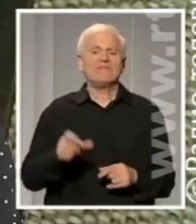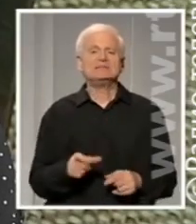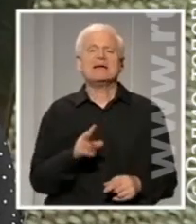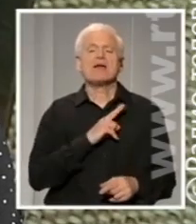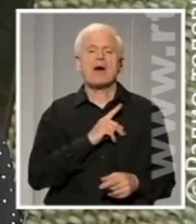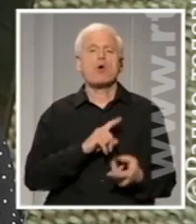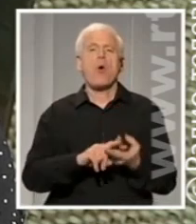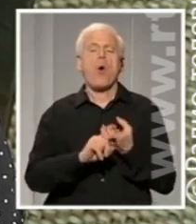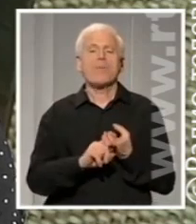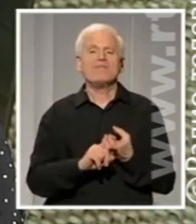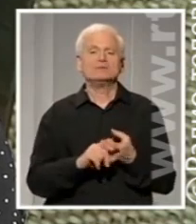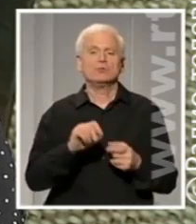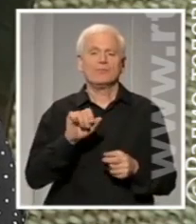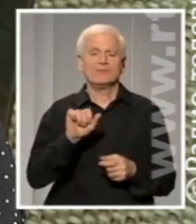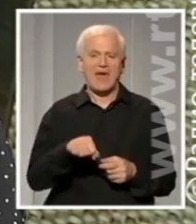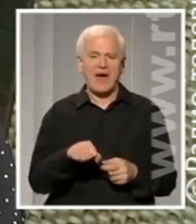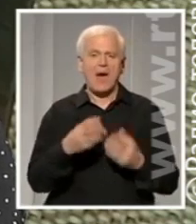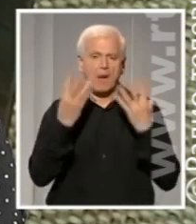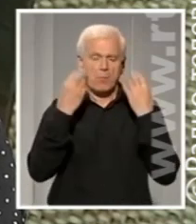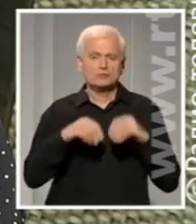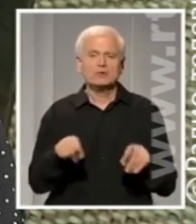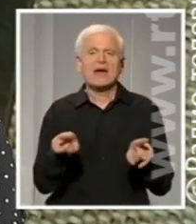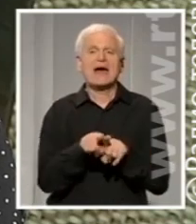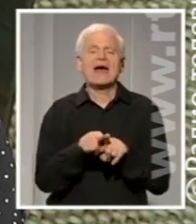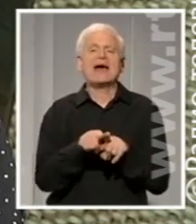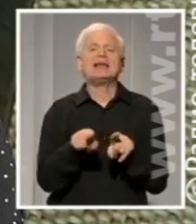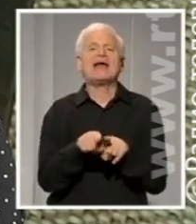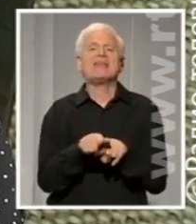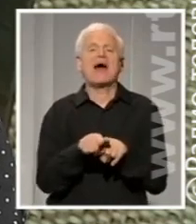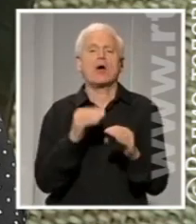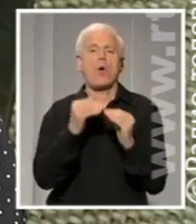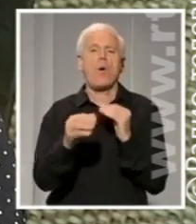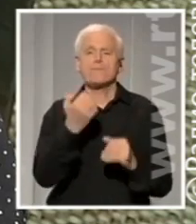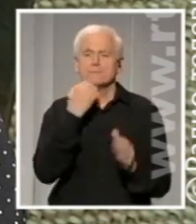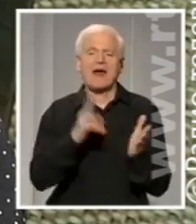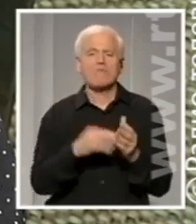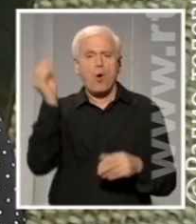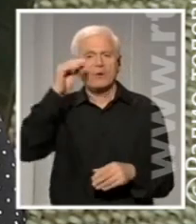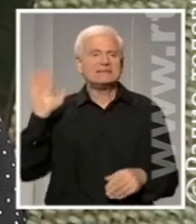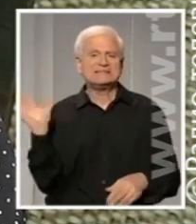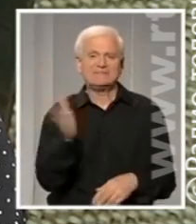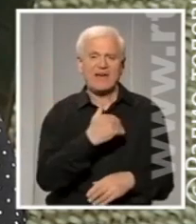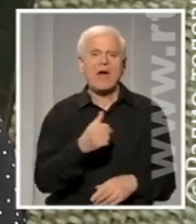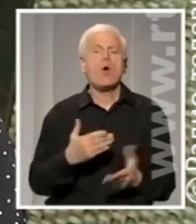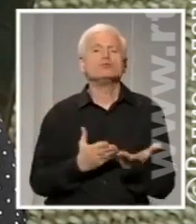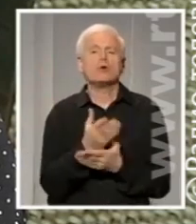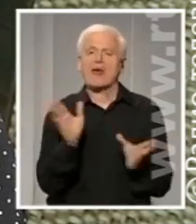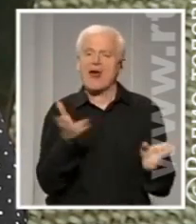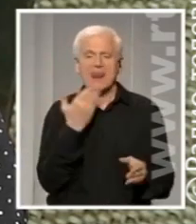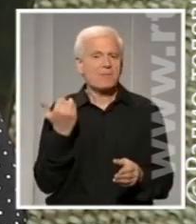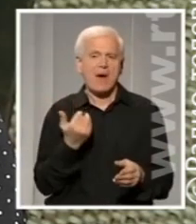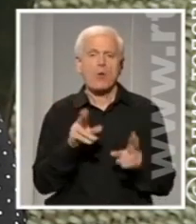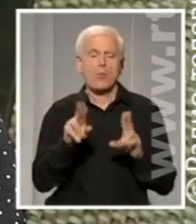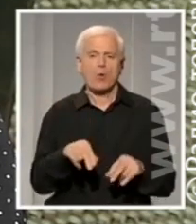obavezi, poštujući jednako pravo na obrazovanje za sve, da u slučaju da nemaju mogućnosti